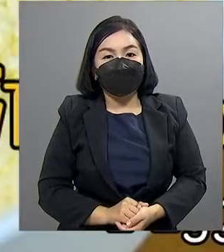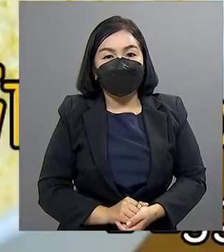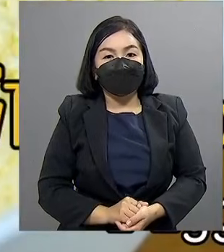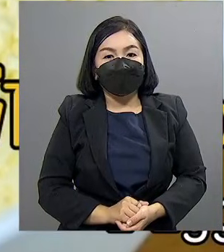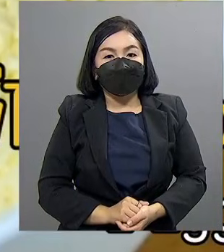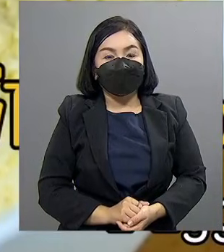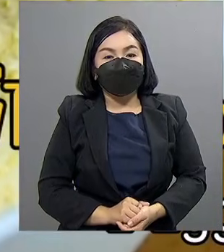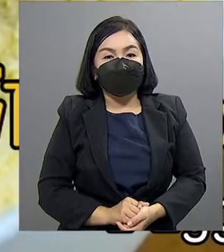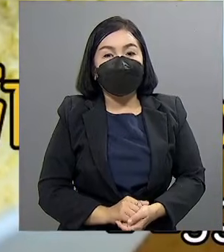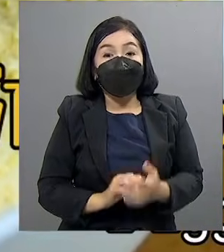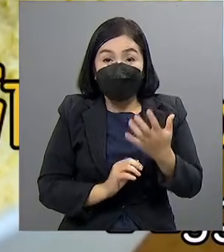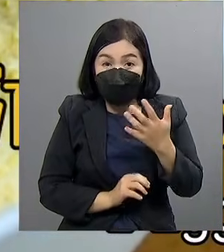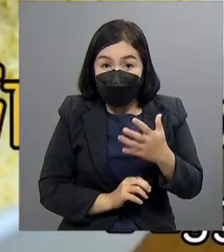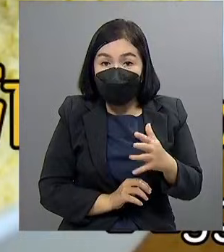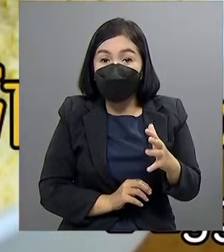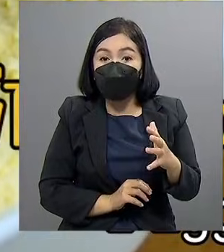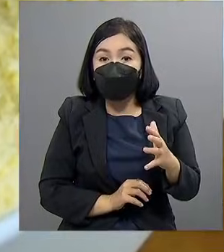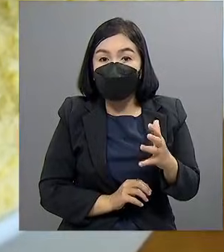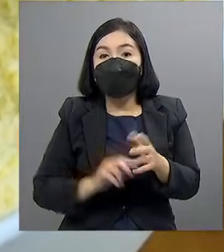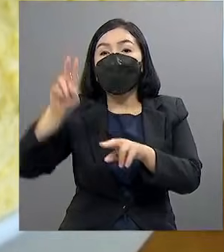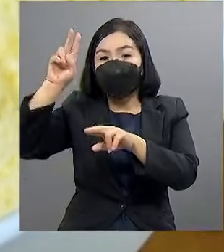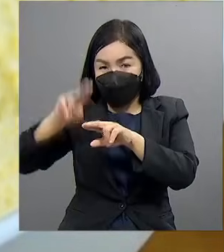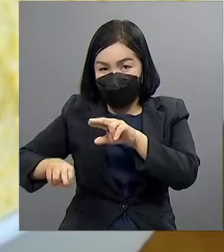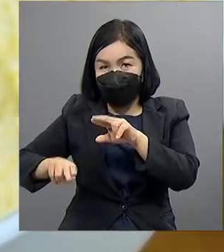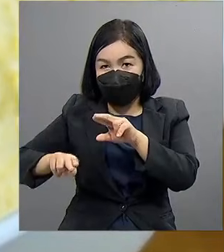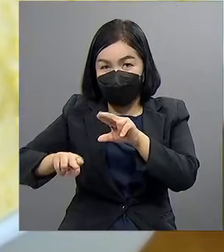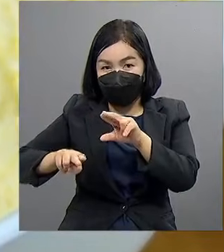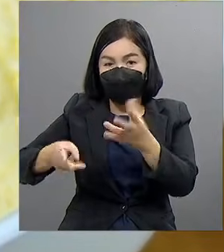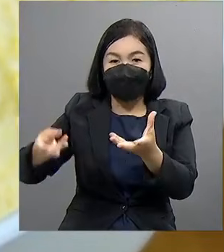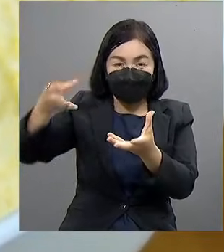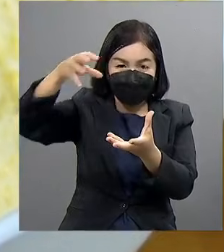จากนั้นนะครับผมก็ใส่ไข่ลงไปเลยนะครับเป็นไ